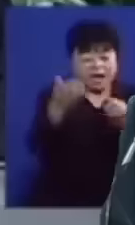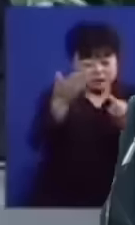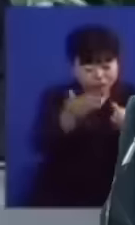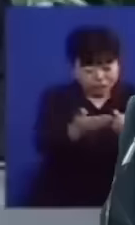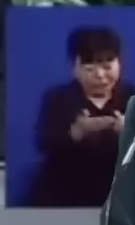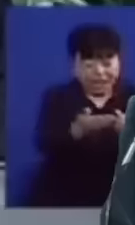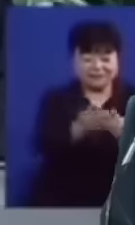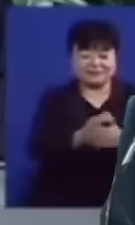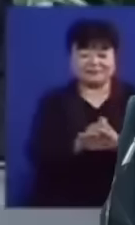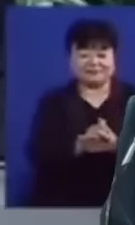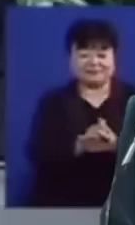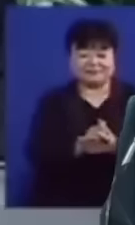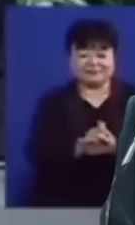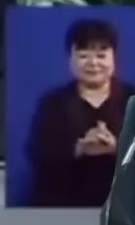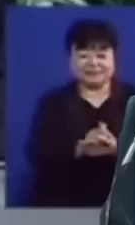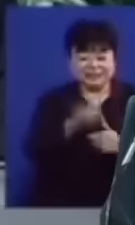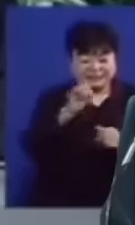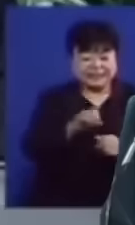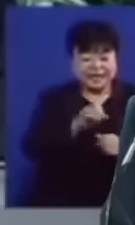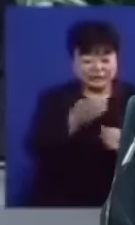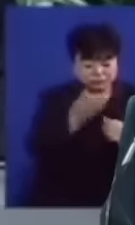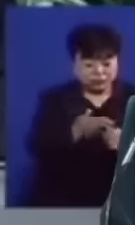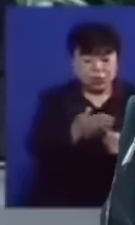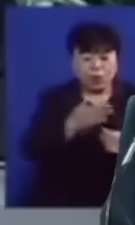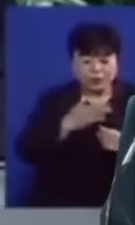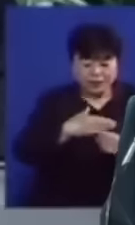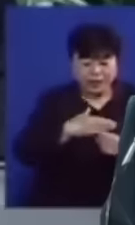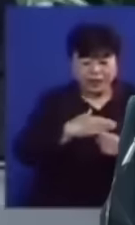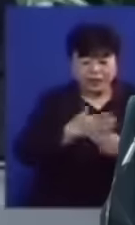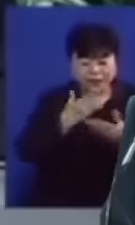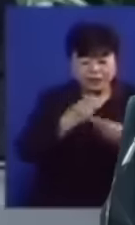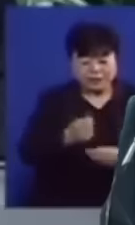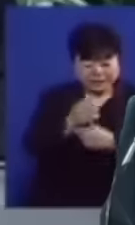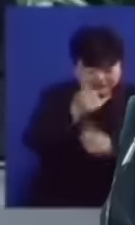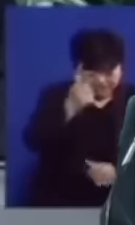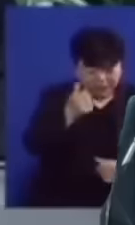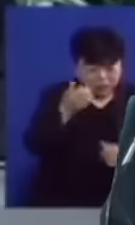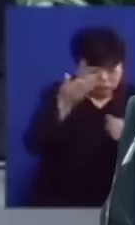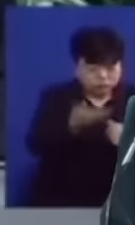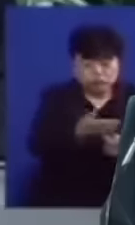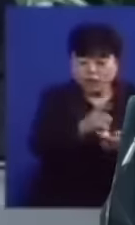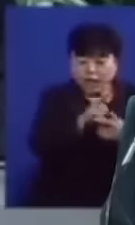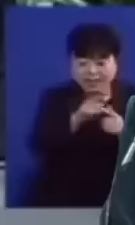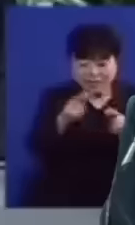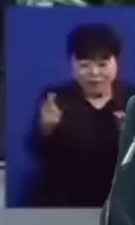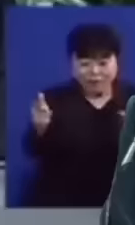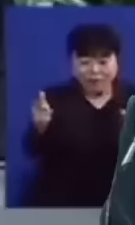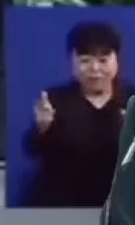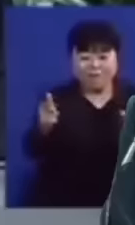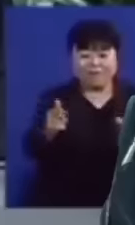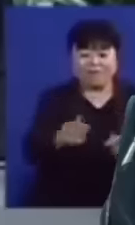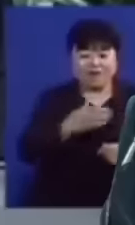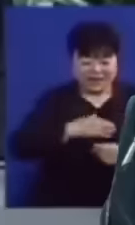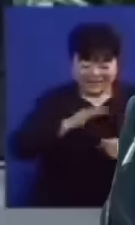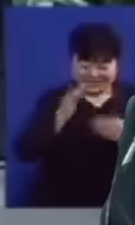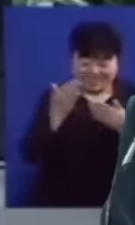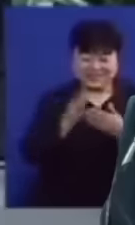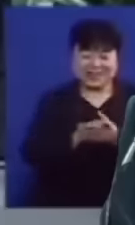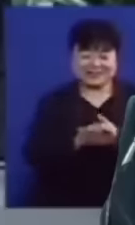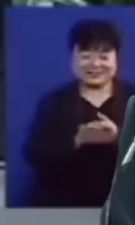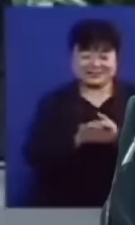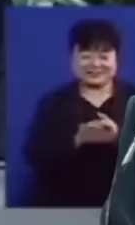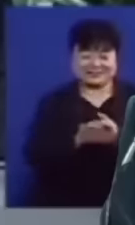주시는 것이지 재앙을 주어서 나를 낭패와 실망케 하려는 것이 아니라는 것을 알아야 하는